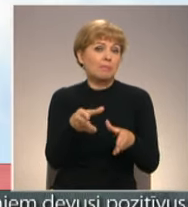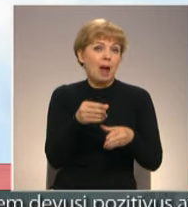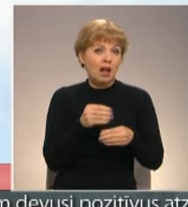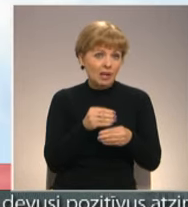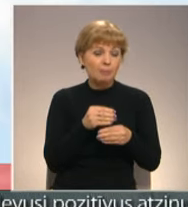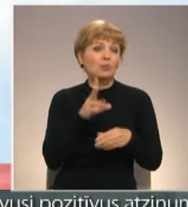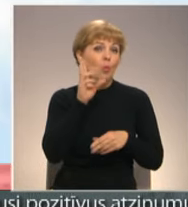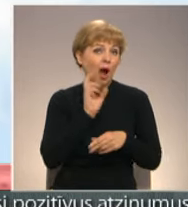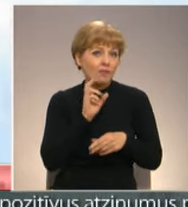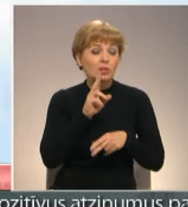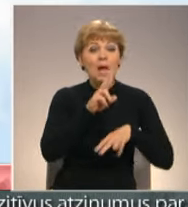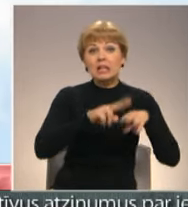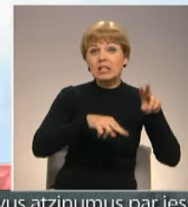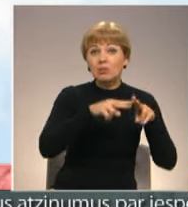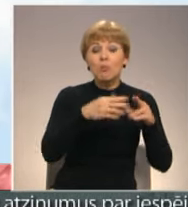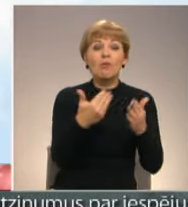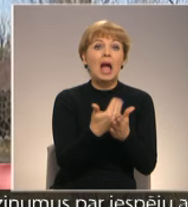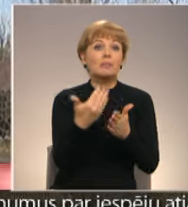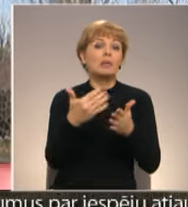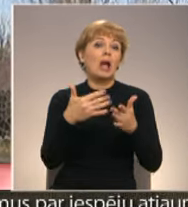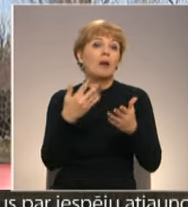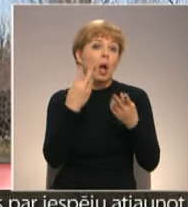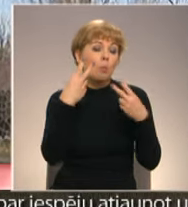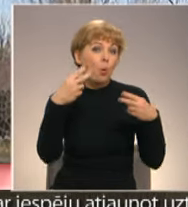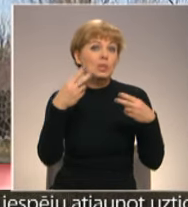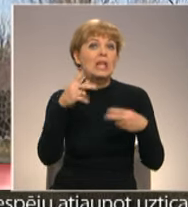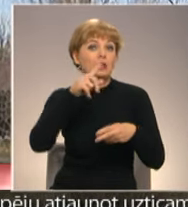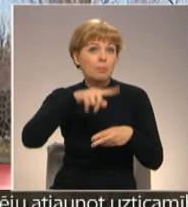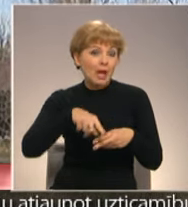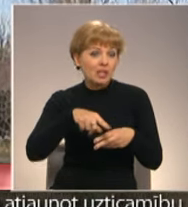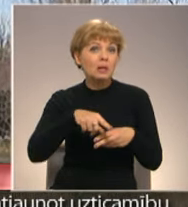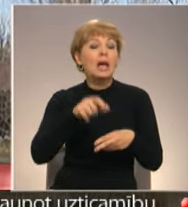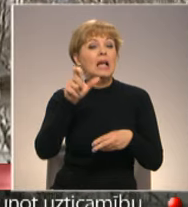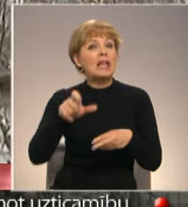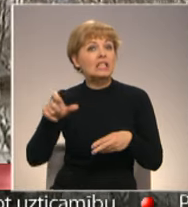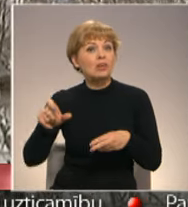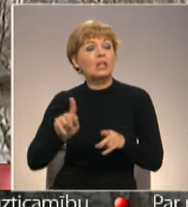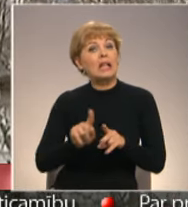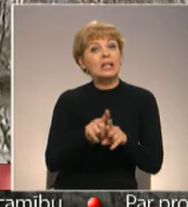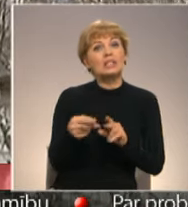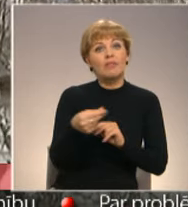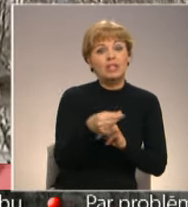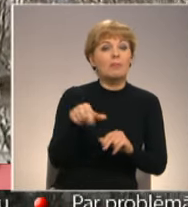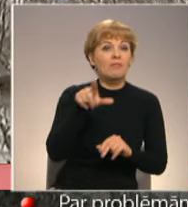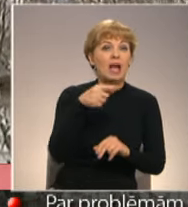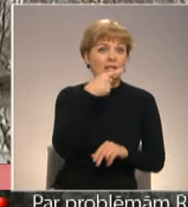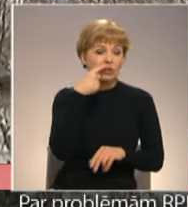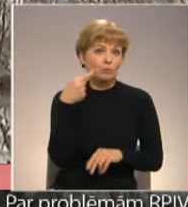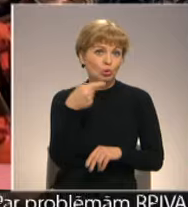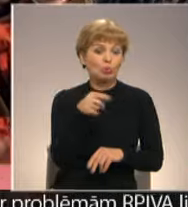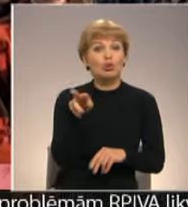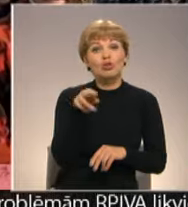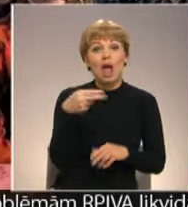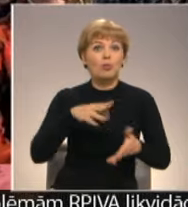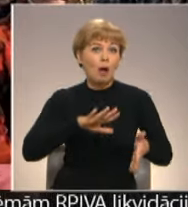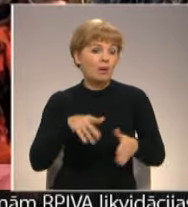lai izbūvētu jaunu, kas atbilstu mūsdienu prasībām, iedzīvotājiem jāveic līdzfinansējums vairāk nekā 100 000 eiro apmērā.